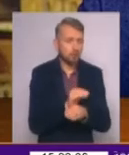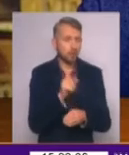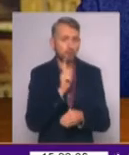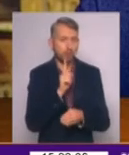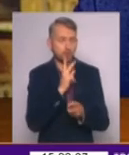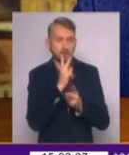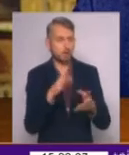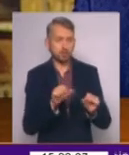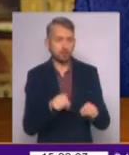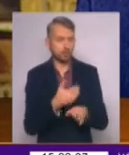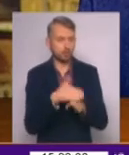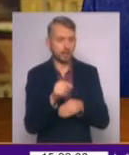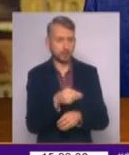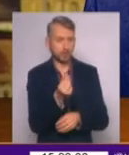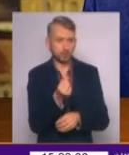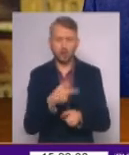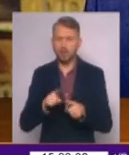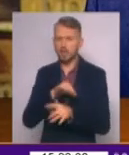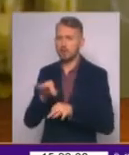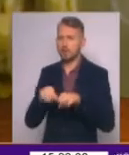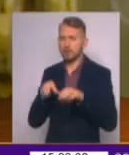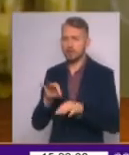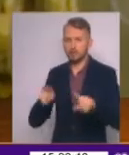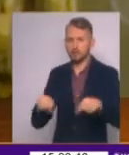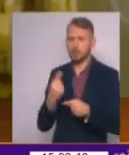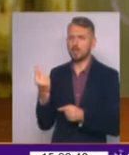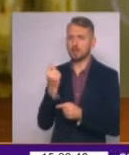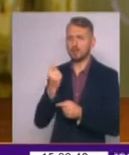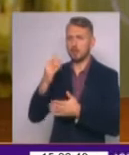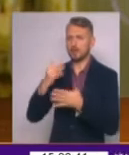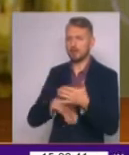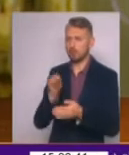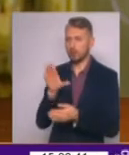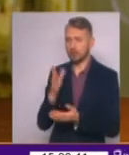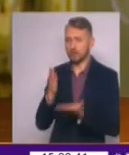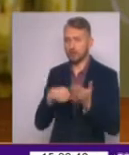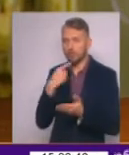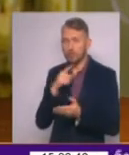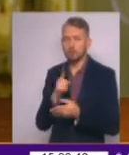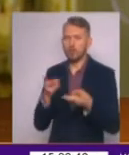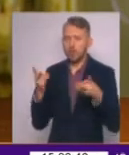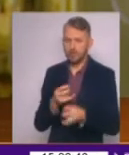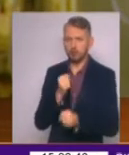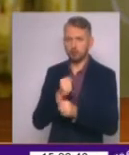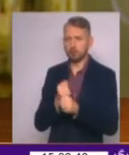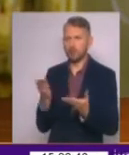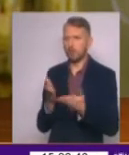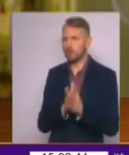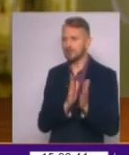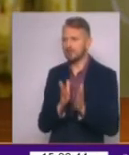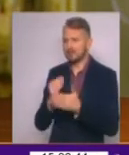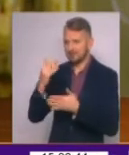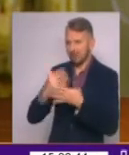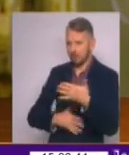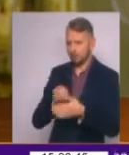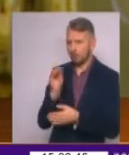не бачимо можливості виділяти на це кошти. Ось цей проект рішення про створення єдиної системи посвідчень. Якщо вже говорять про те, що необхідно зробити якусь систему посвідчень, означає, що